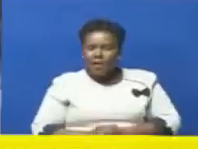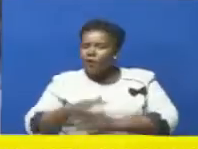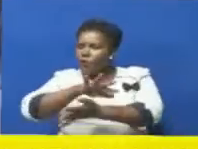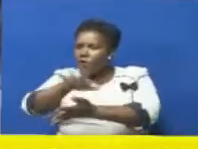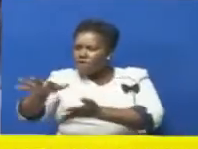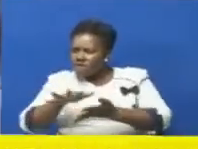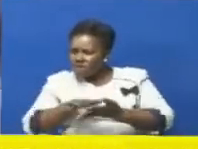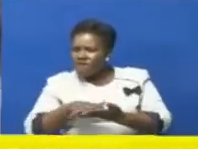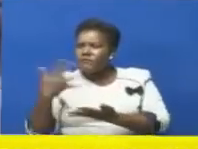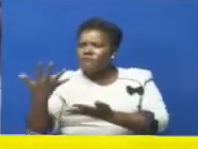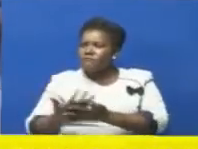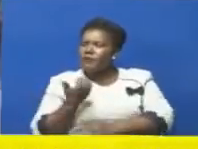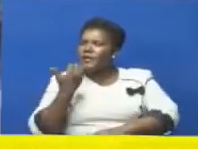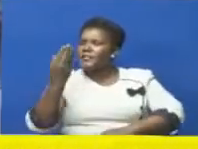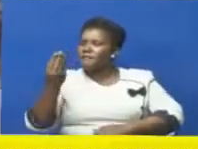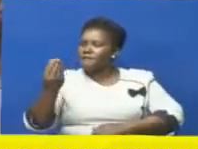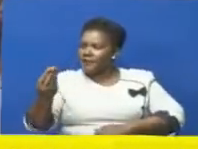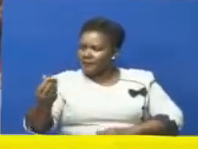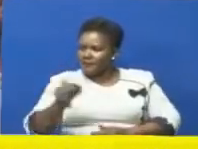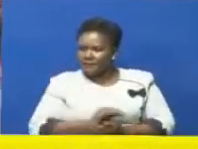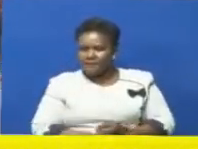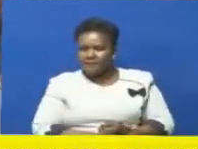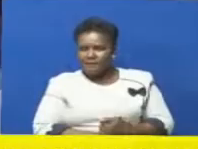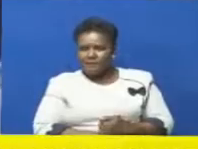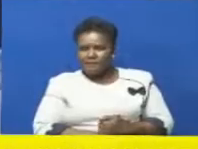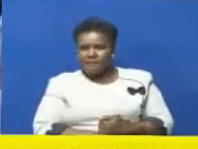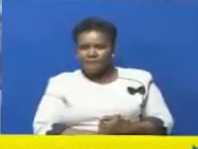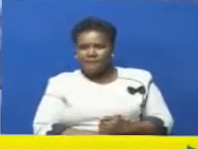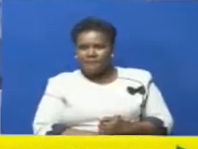pawe hapa ni shime moto kabisa.